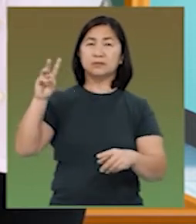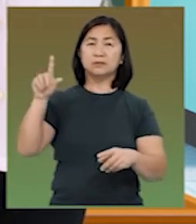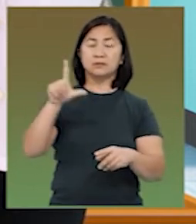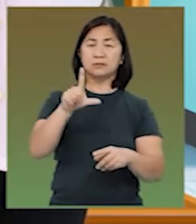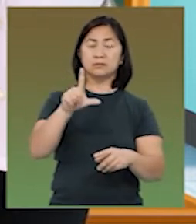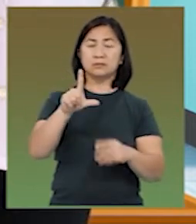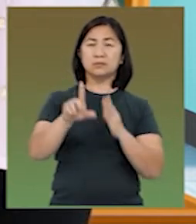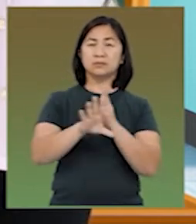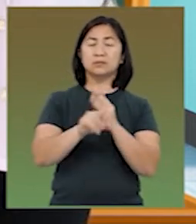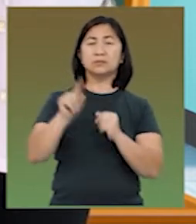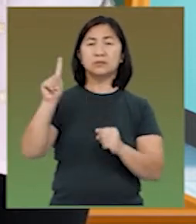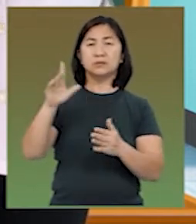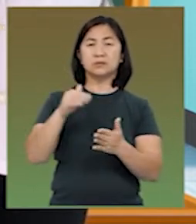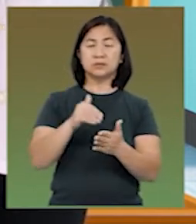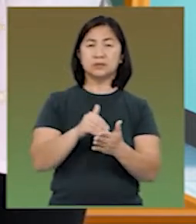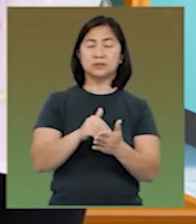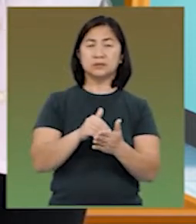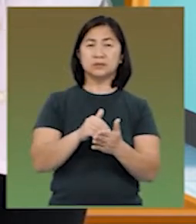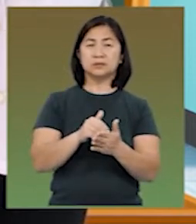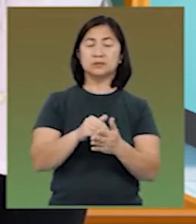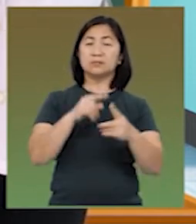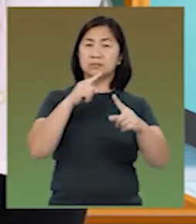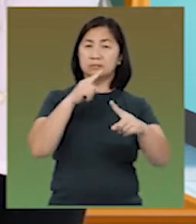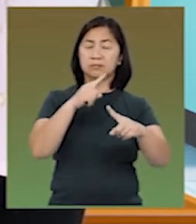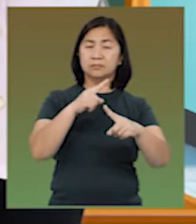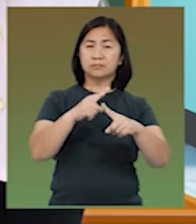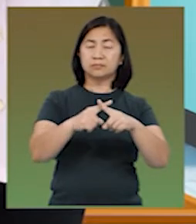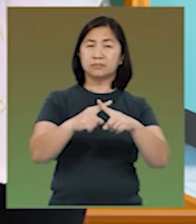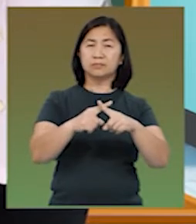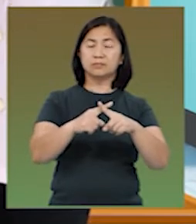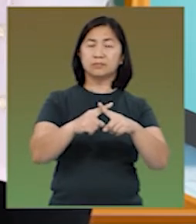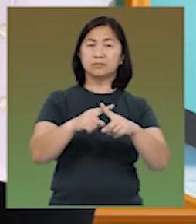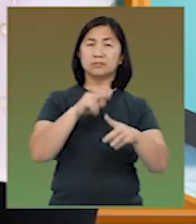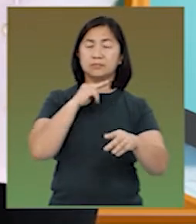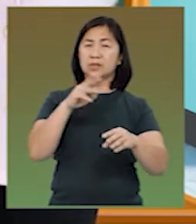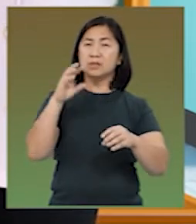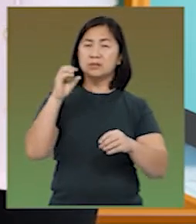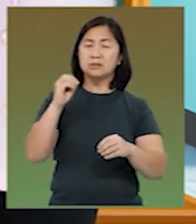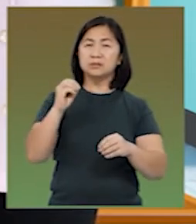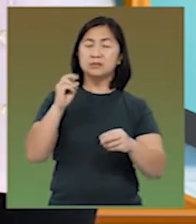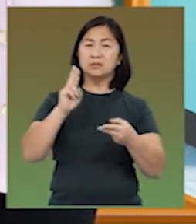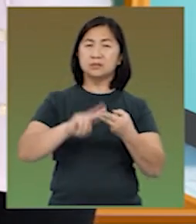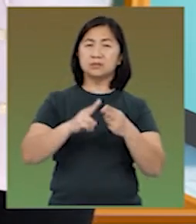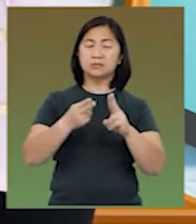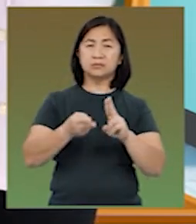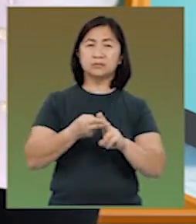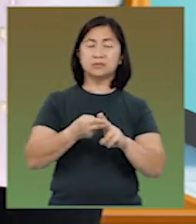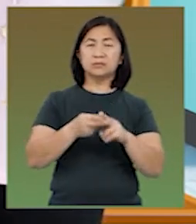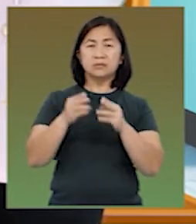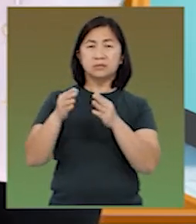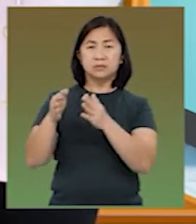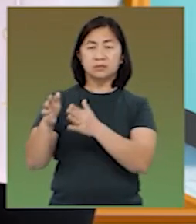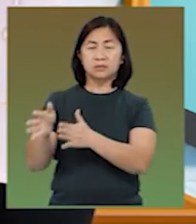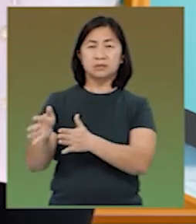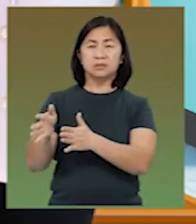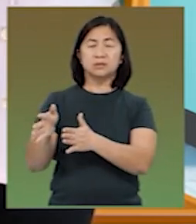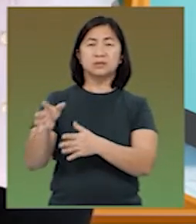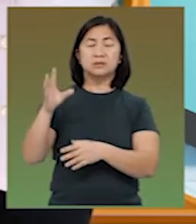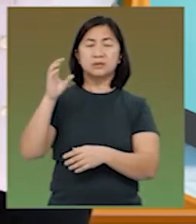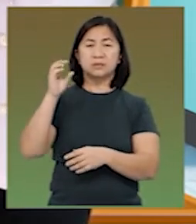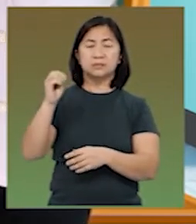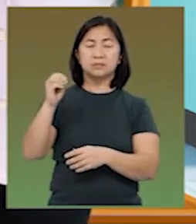Multiply 6 liter by 1,000. Multiply the non-zero digits and annex the